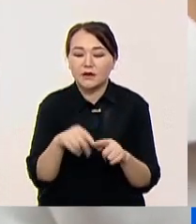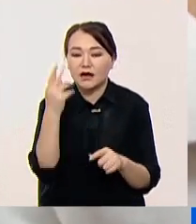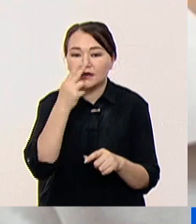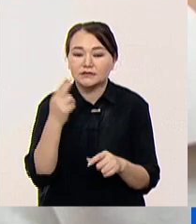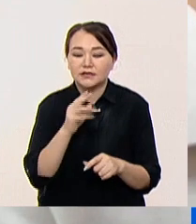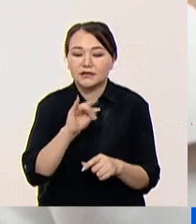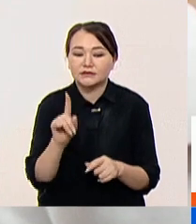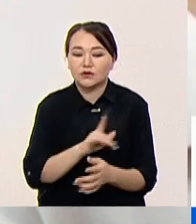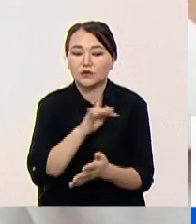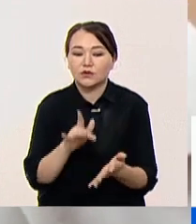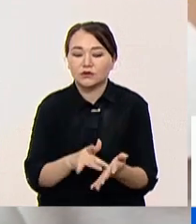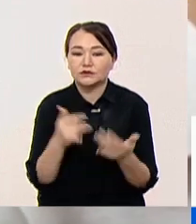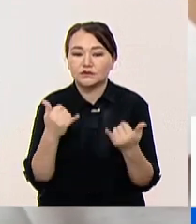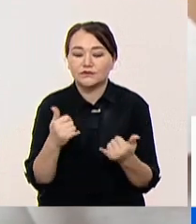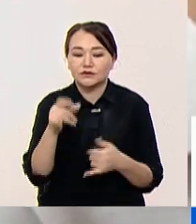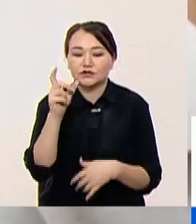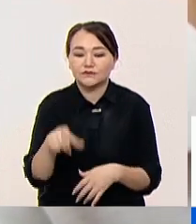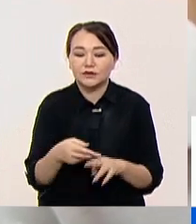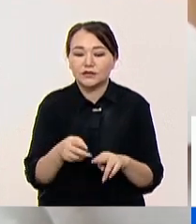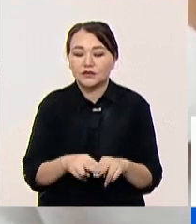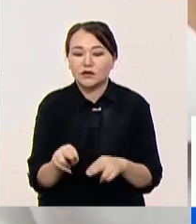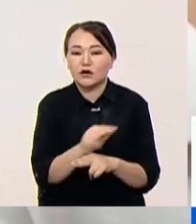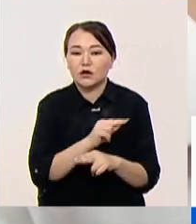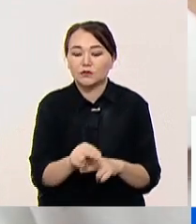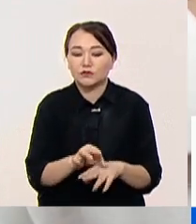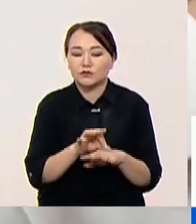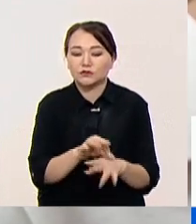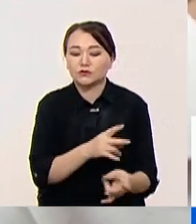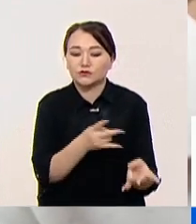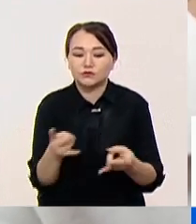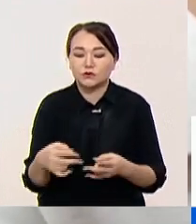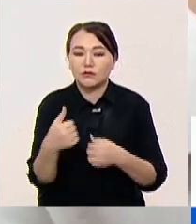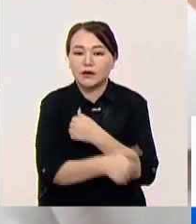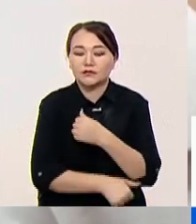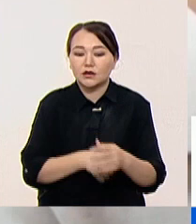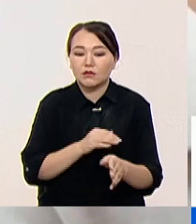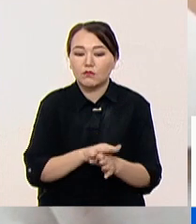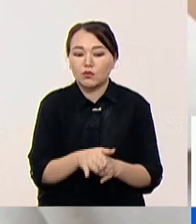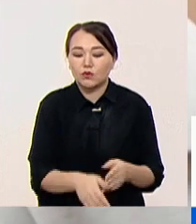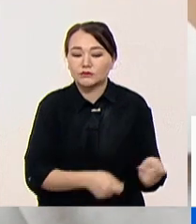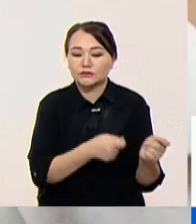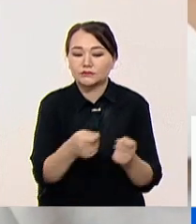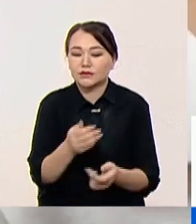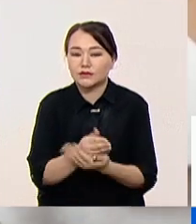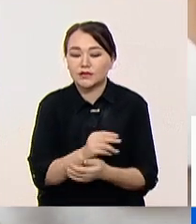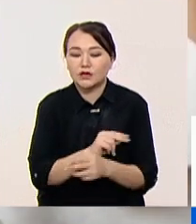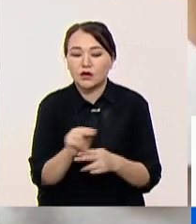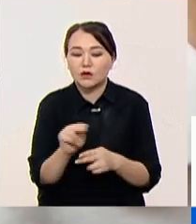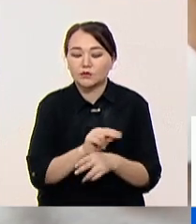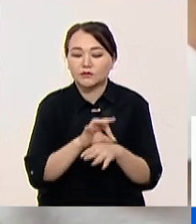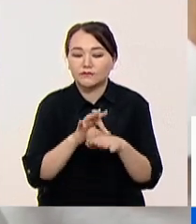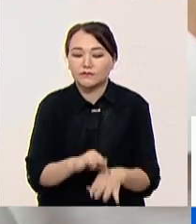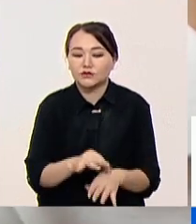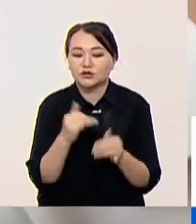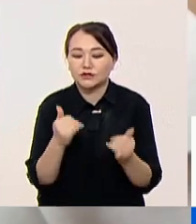қаласынан. Қазіргі уақытта ол кісі жөндеу жұмыстарына қажетті материалдарды толық жеткізді. Жөндеу жұмыстарын